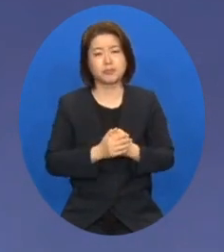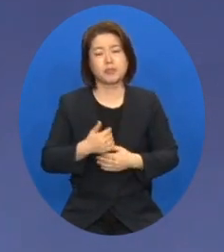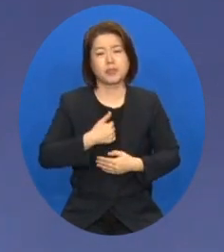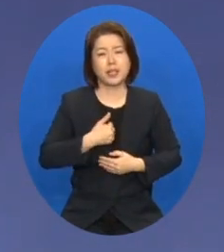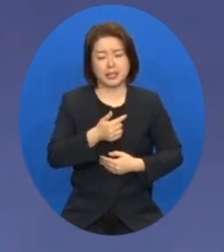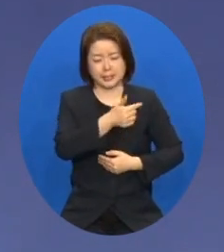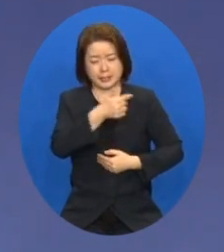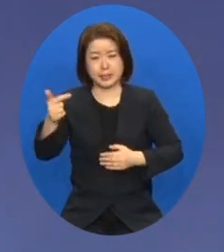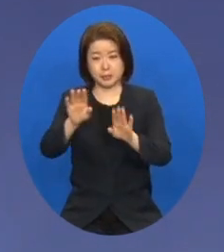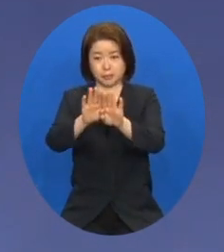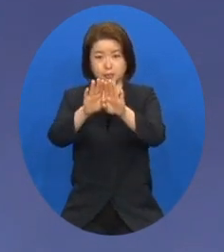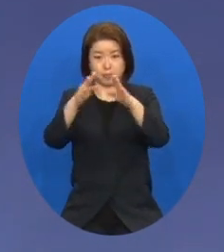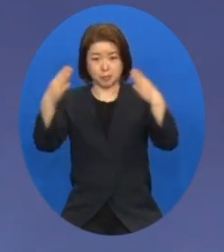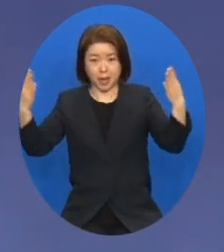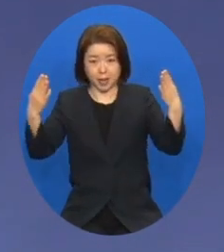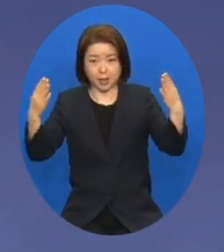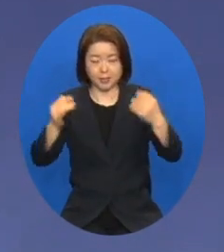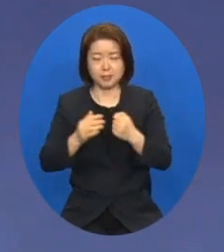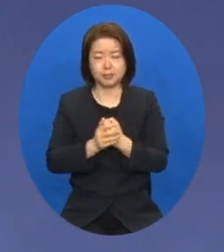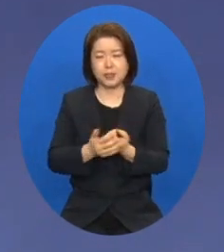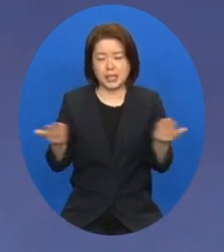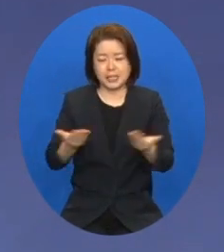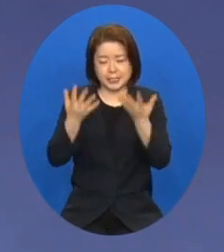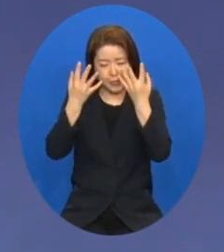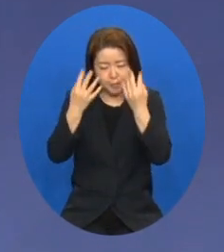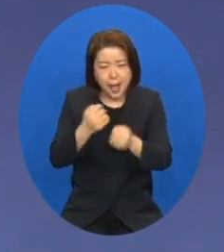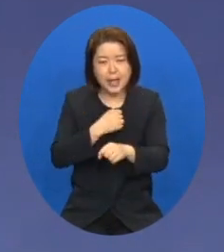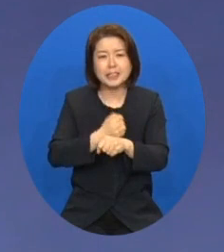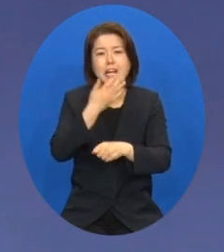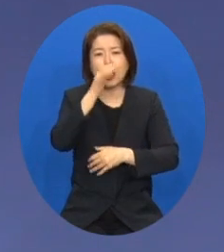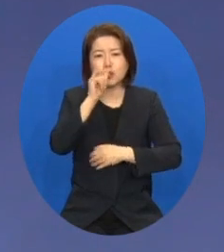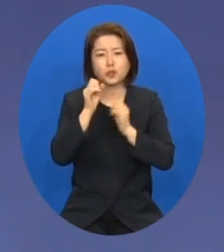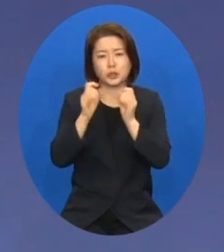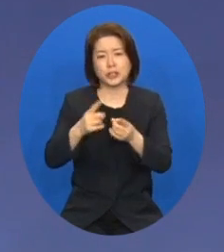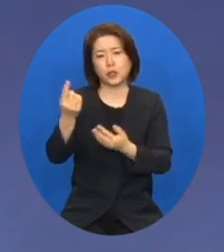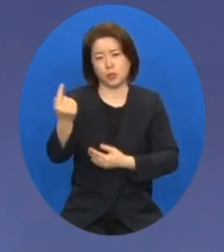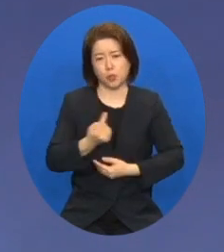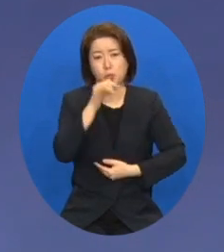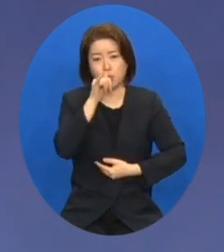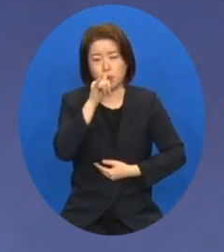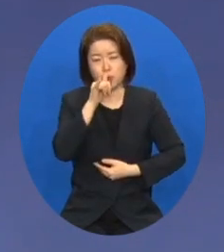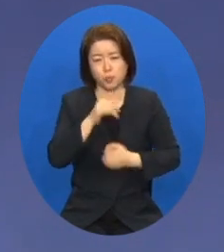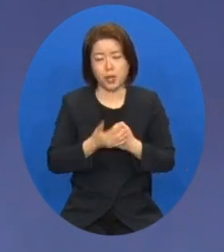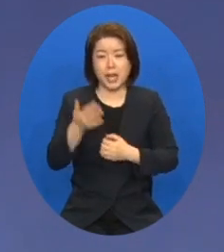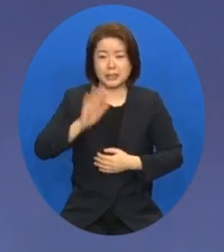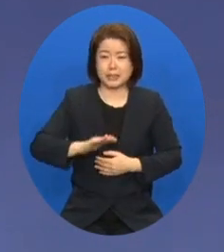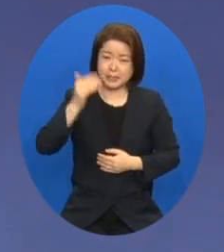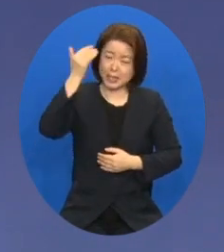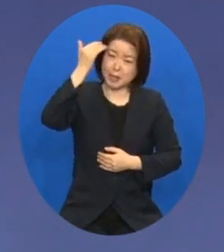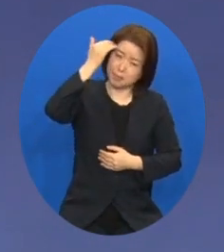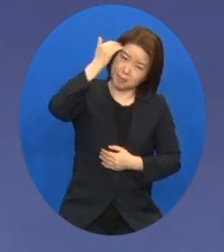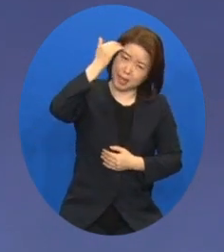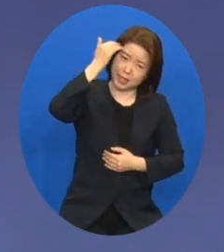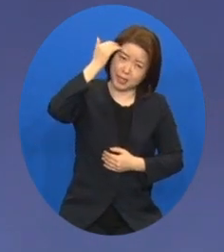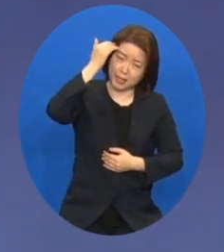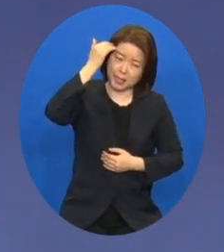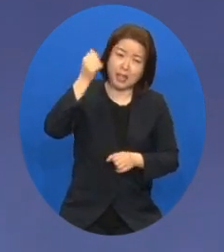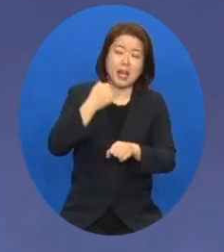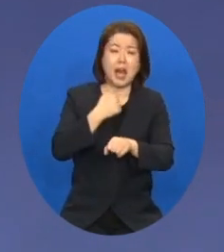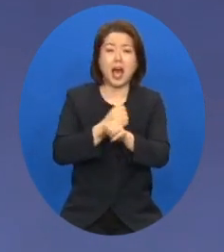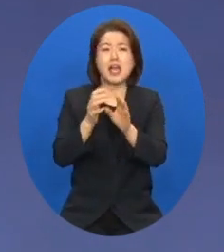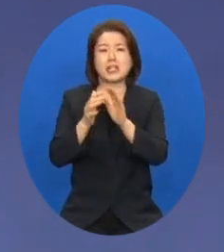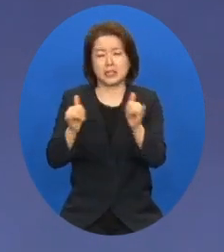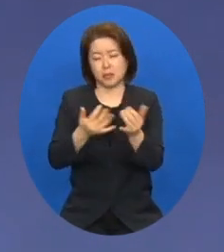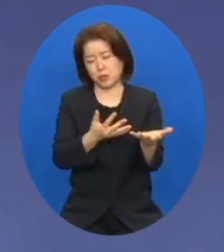큰 문이 활짝 열려서 일을 많이 할 수 있는 기회가 왔습니다 그러나 방해를 하는